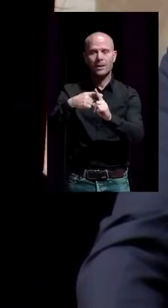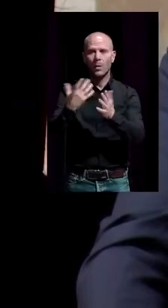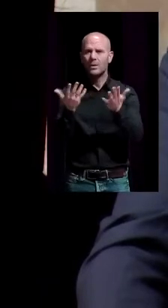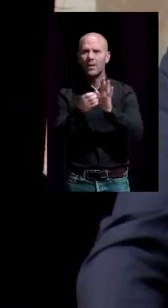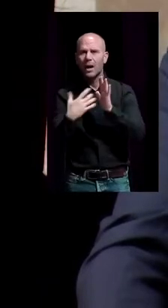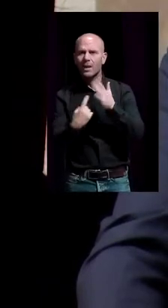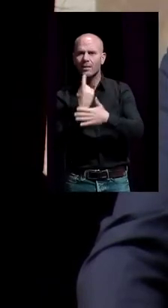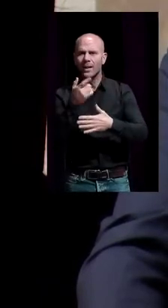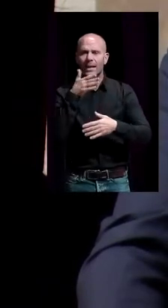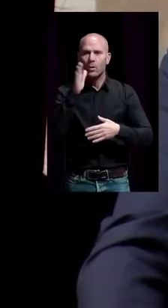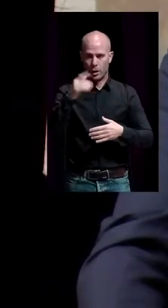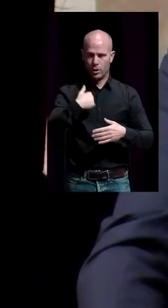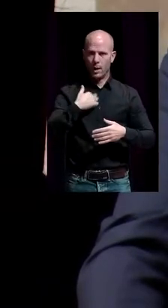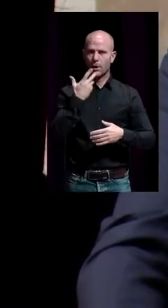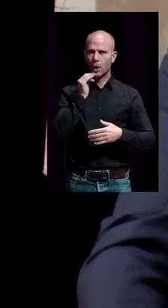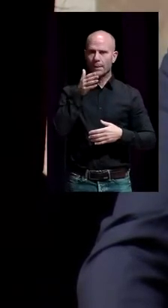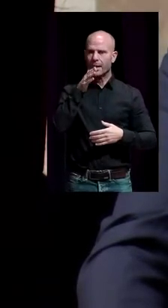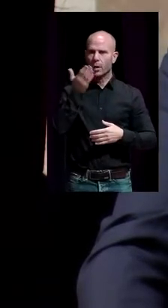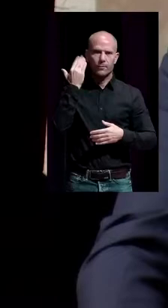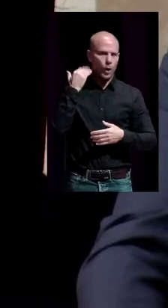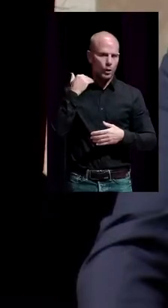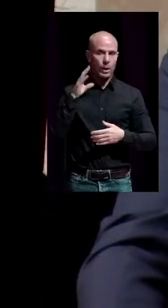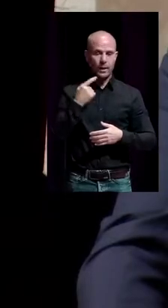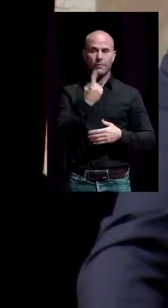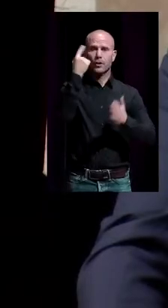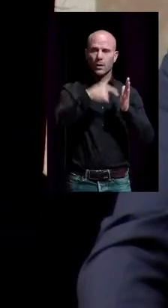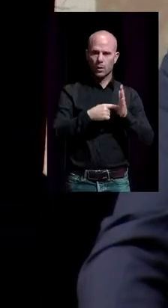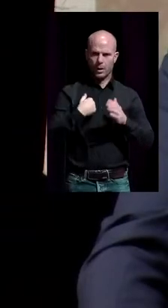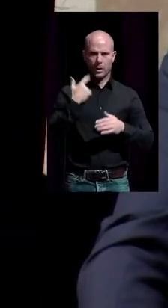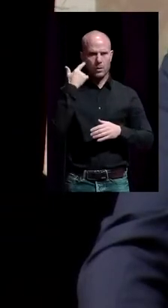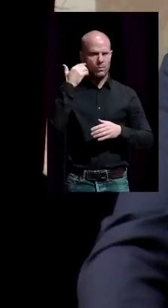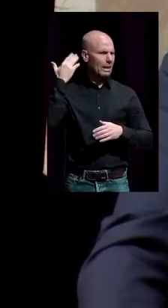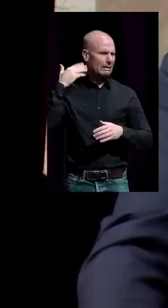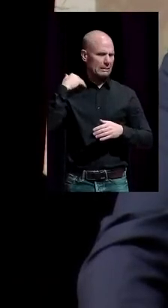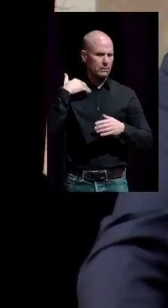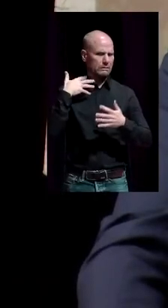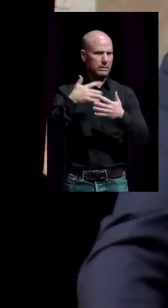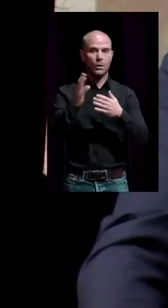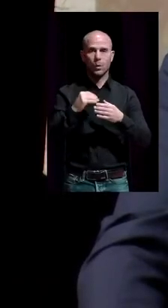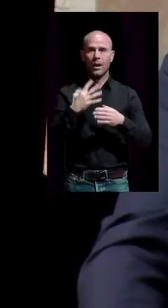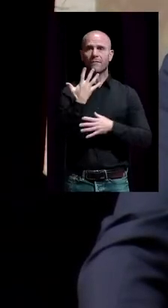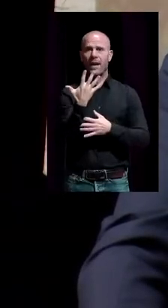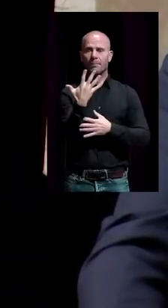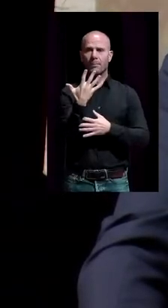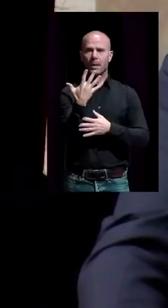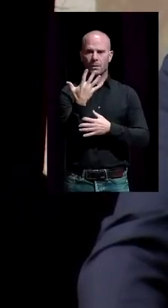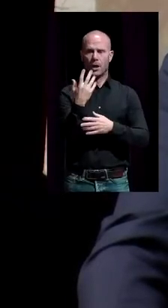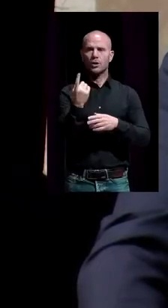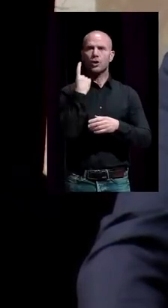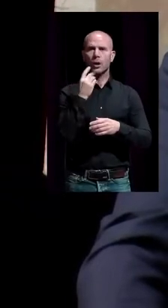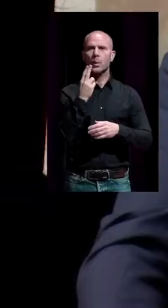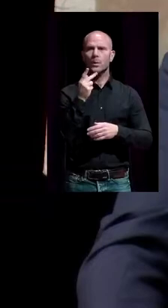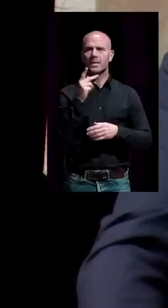januari, jag refererade ju till det i mitt tal. Det var ju att för första gången tror jag på lång tid så möttes alltså fem utskott i